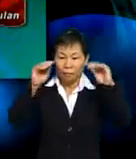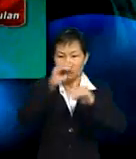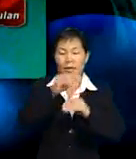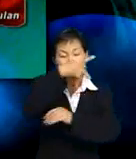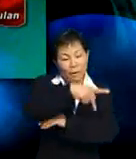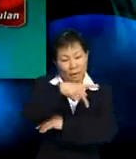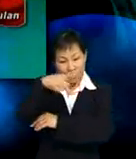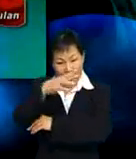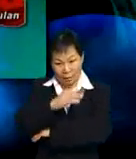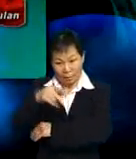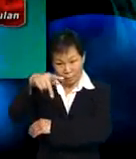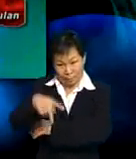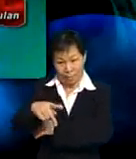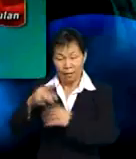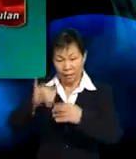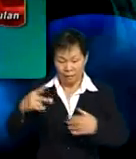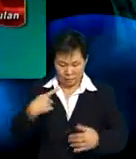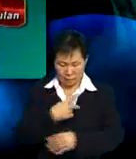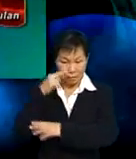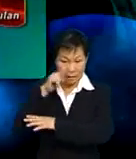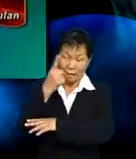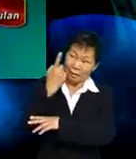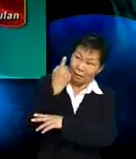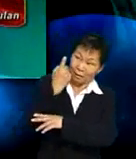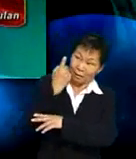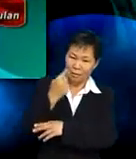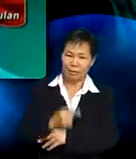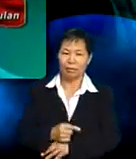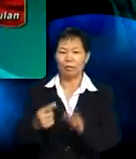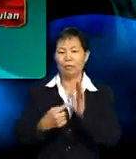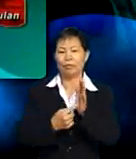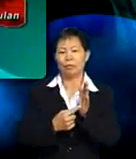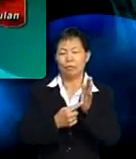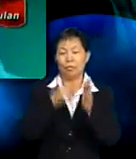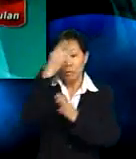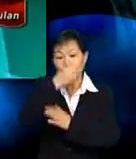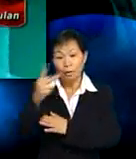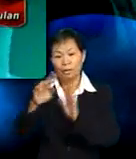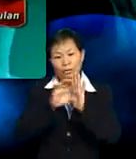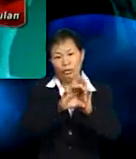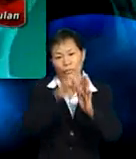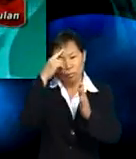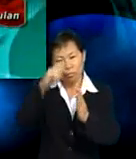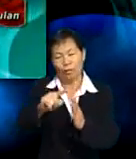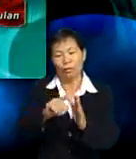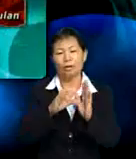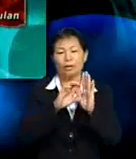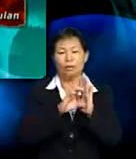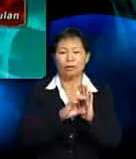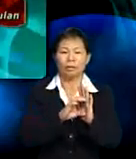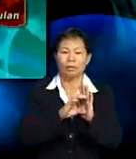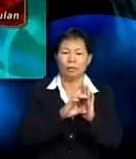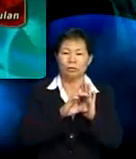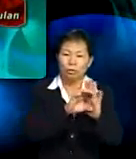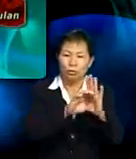Pengajaran dan pembelajaran yang kita saksikan sebentar tadi merupakan contoh bagi model 5